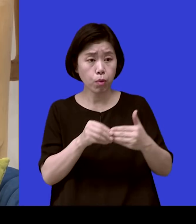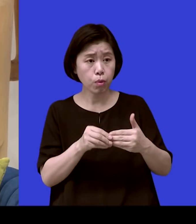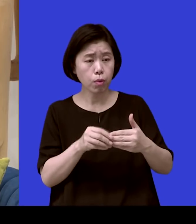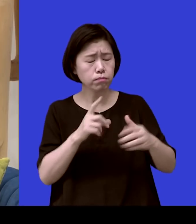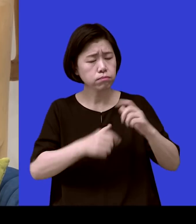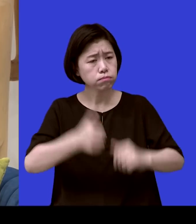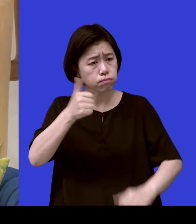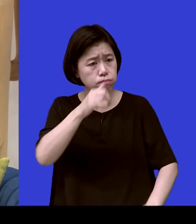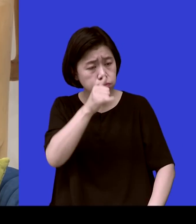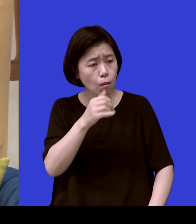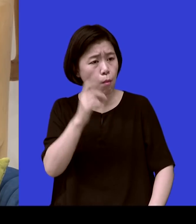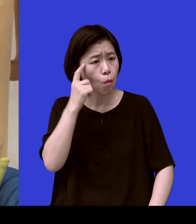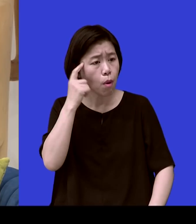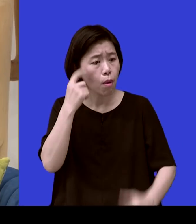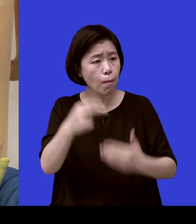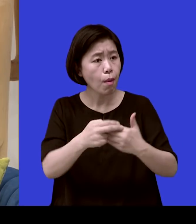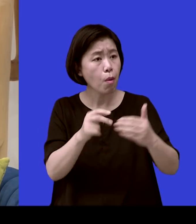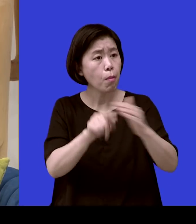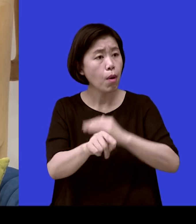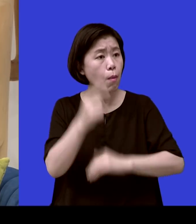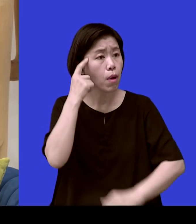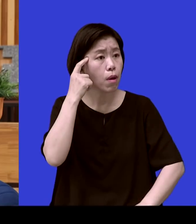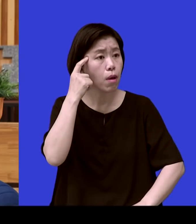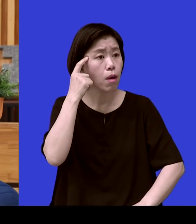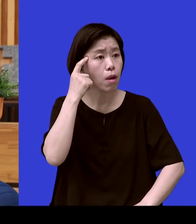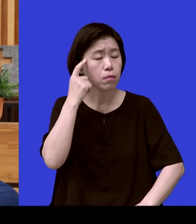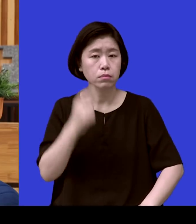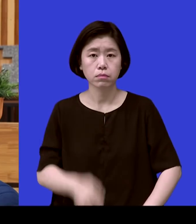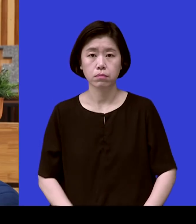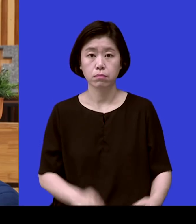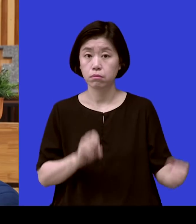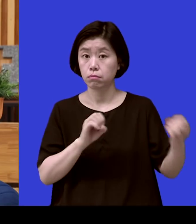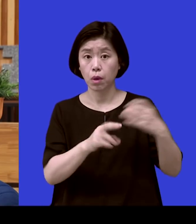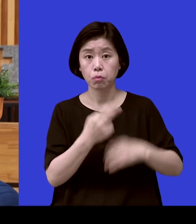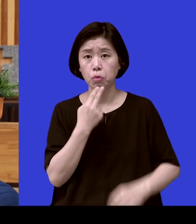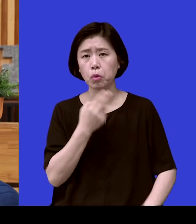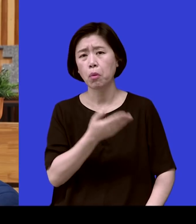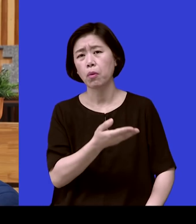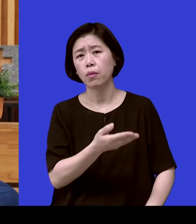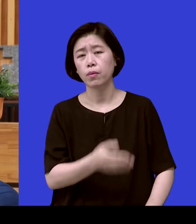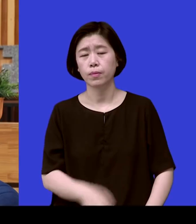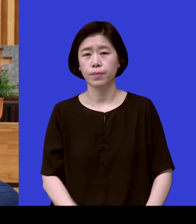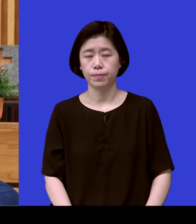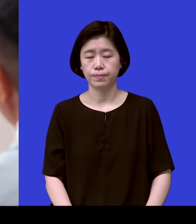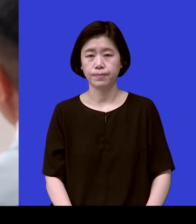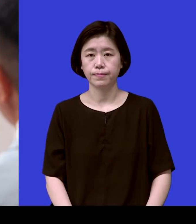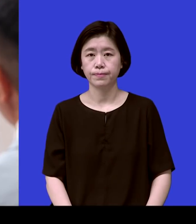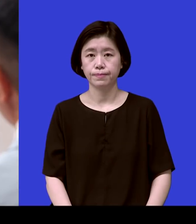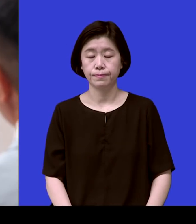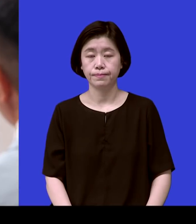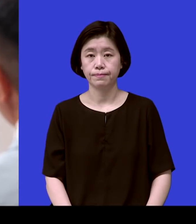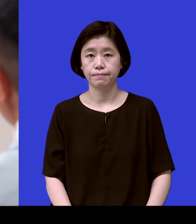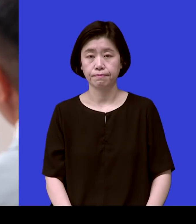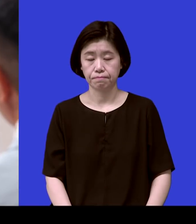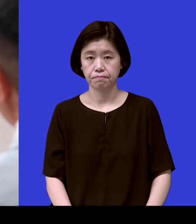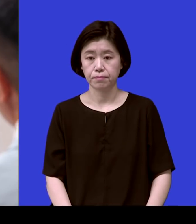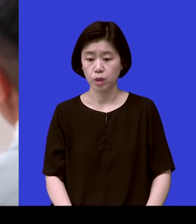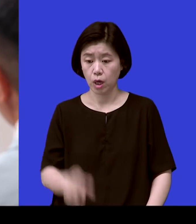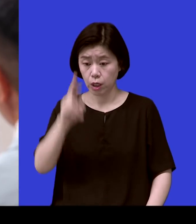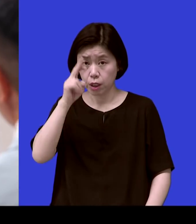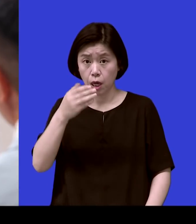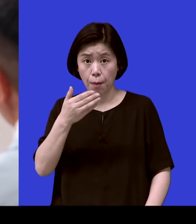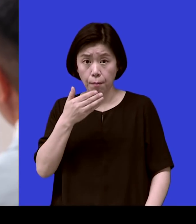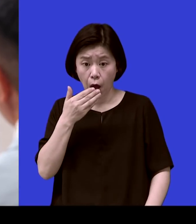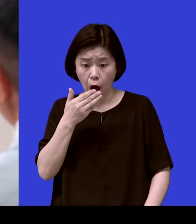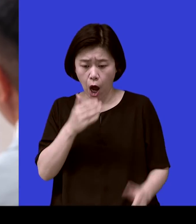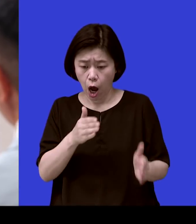그랬더니 아무 대답을 안 하시는 거예요. 선생님이. 그래서 밥을 먹지